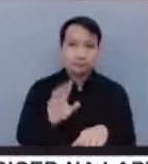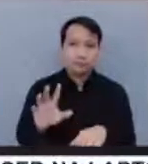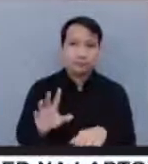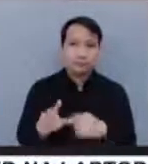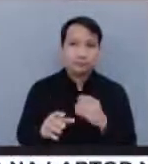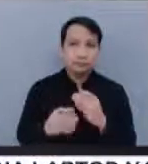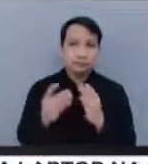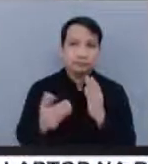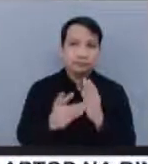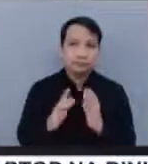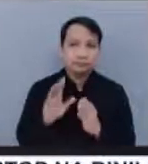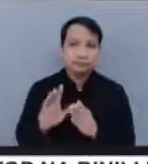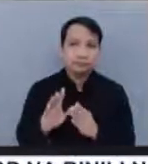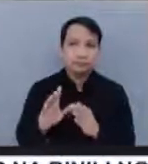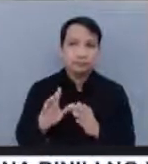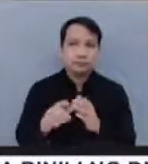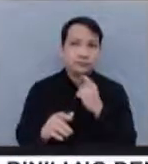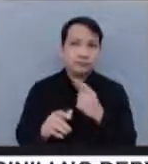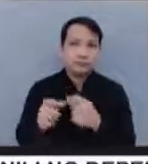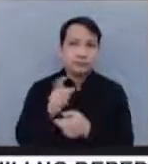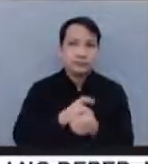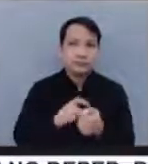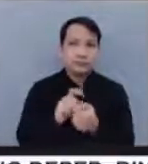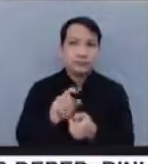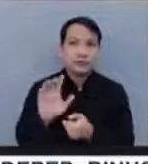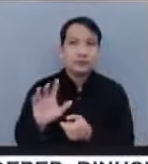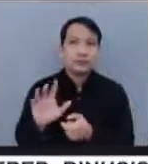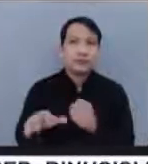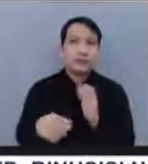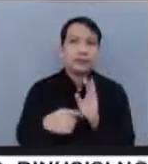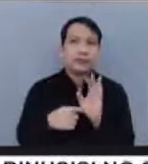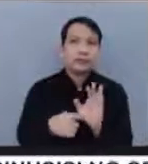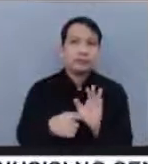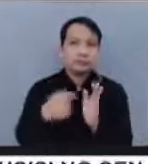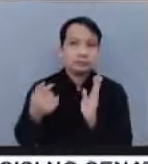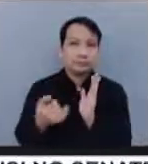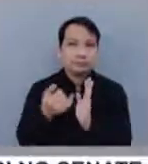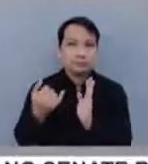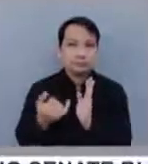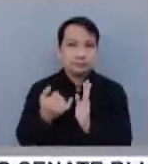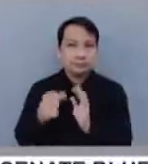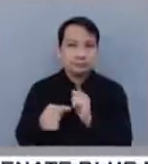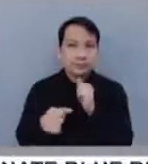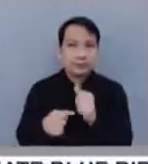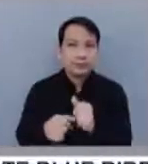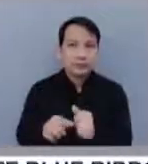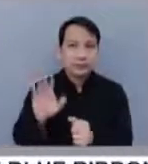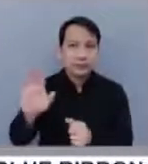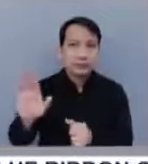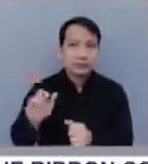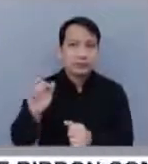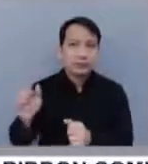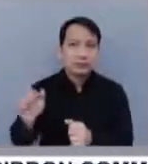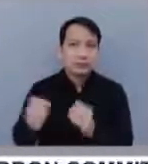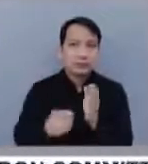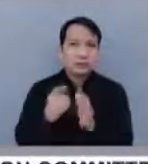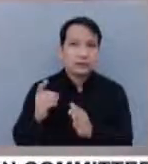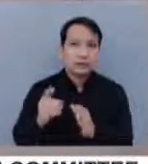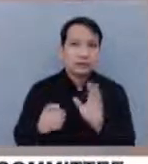version. Wala ring specific na rules na dapat sundin kapag nag-journaling. Ikaw ang bahala sa design at format